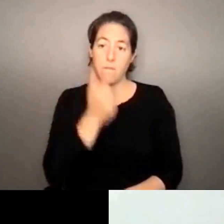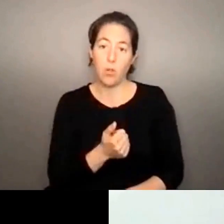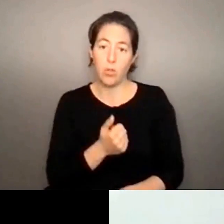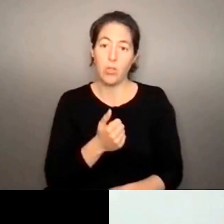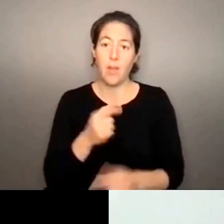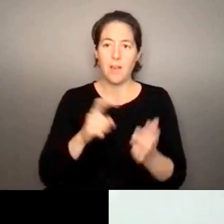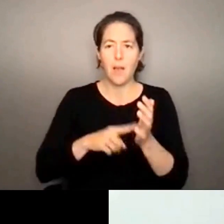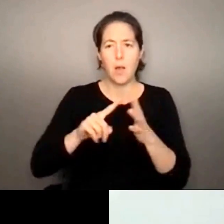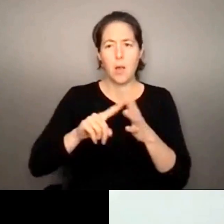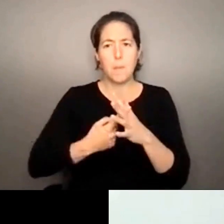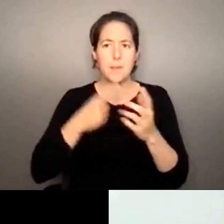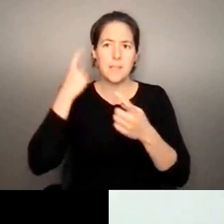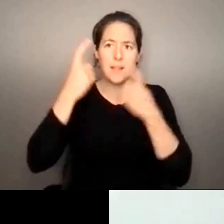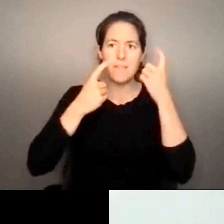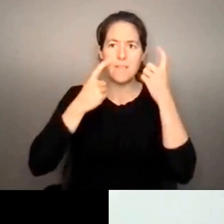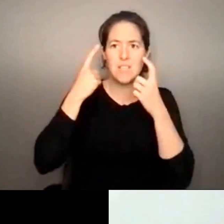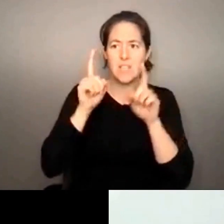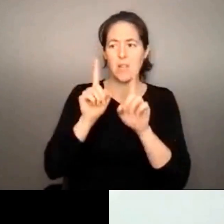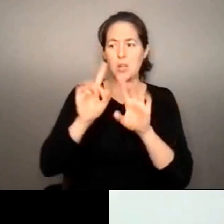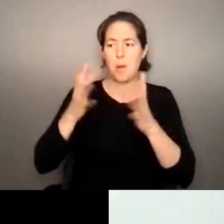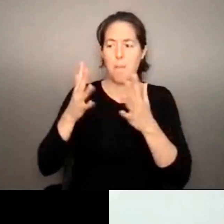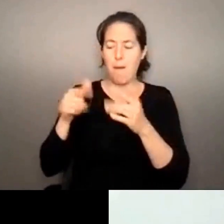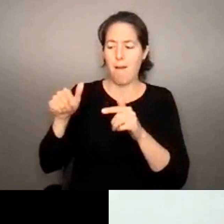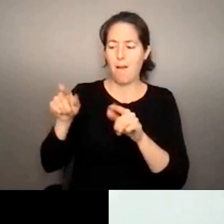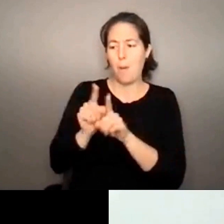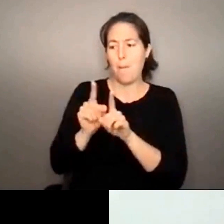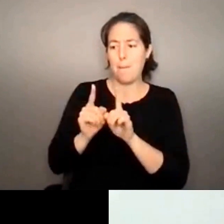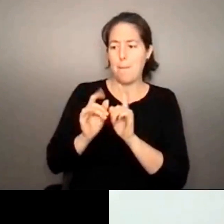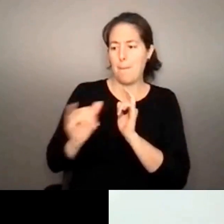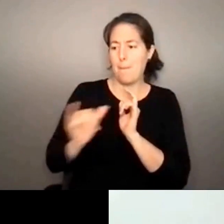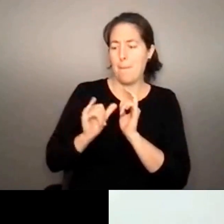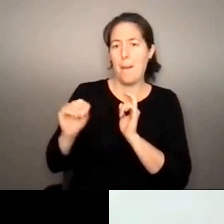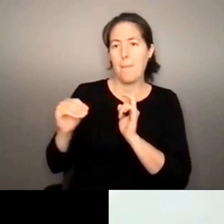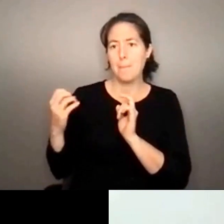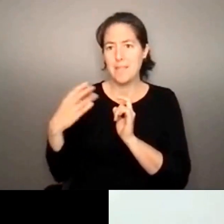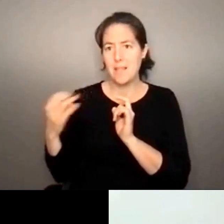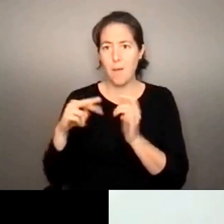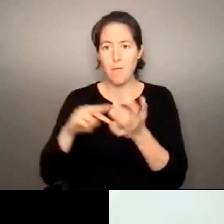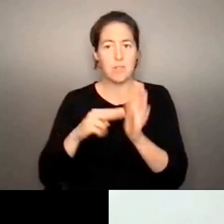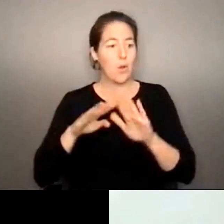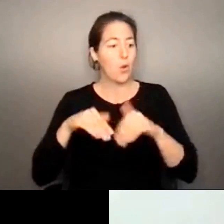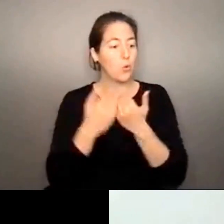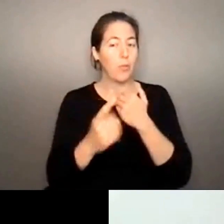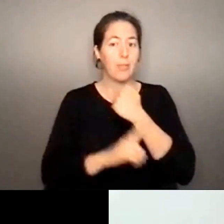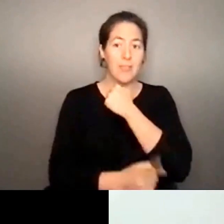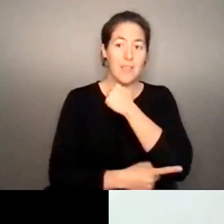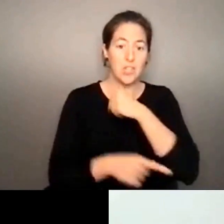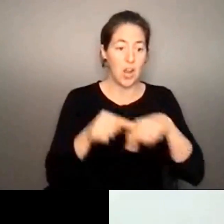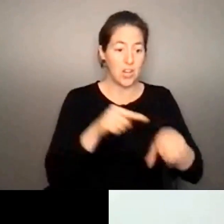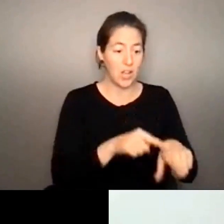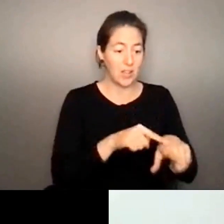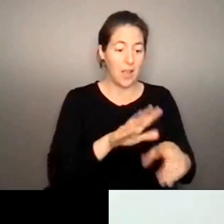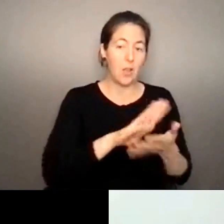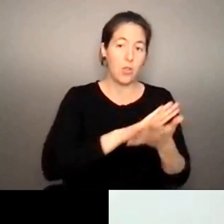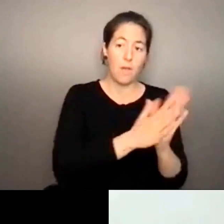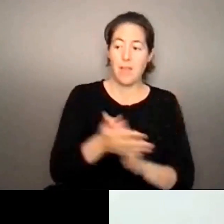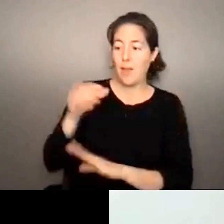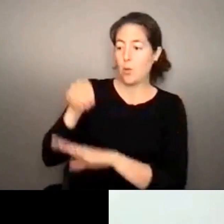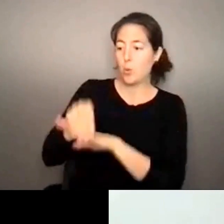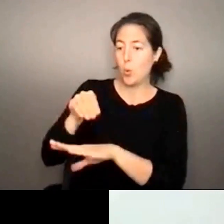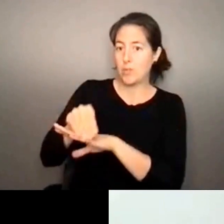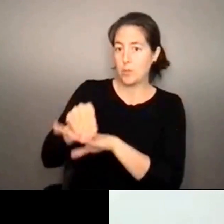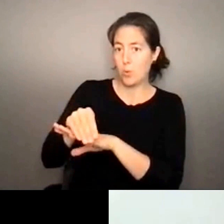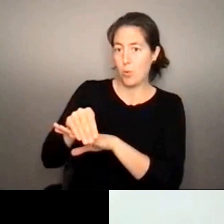à réfléchir comme un mycélium, c'est que tous les déchets de notre jardin, ça devient de la nourriture à un réacteur qui génère